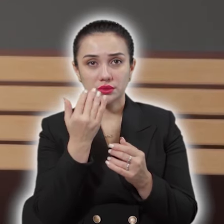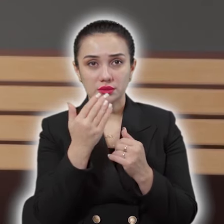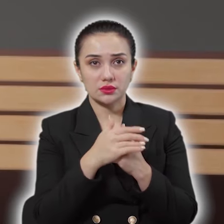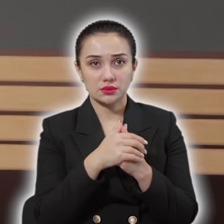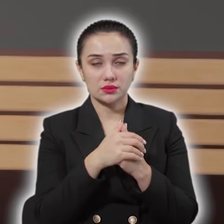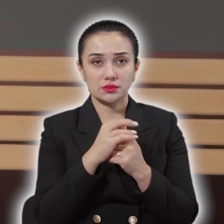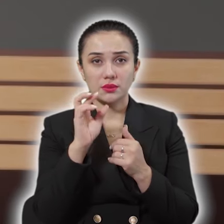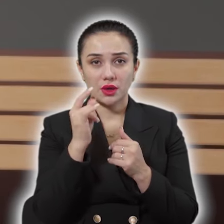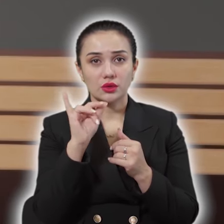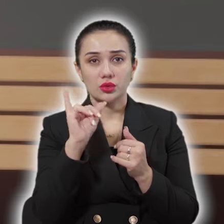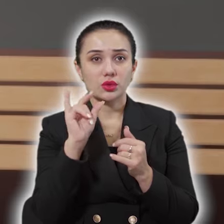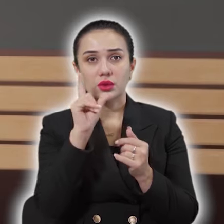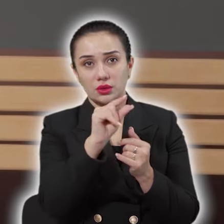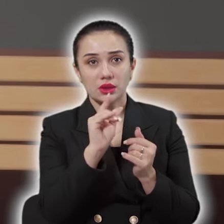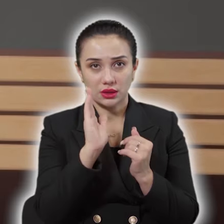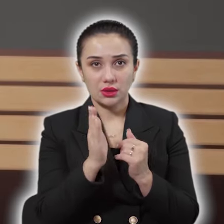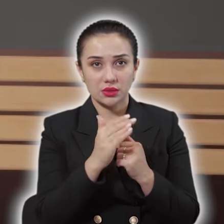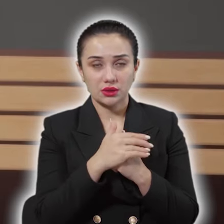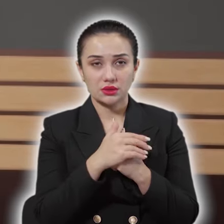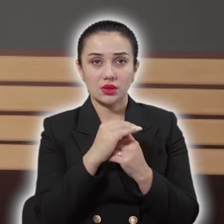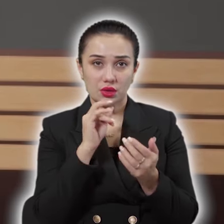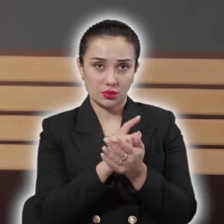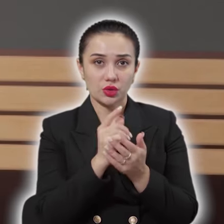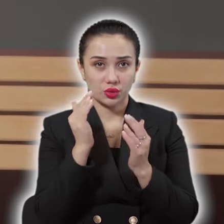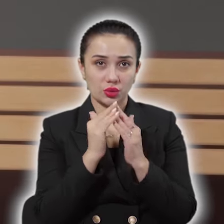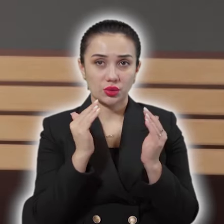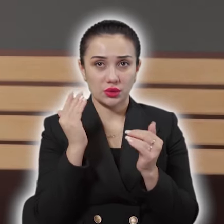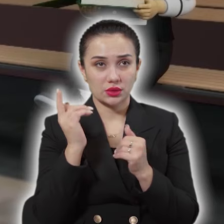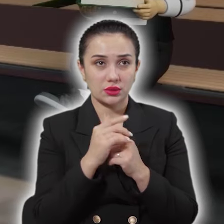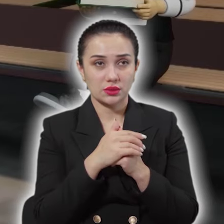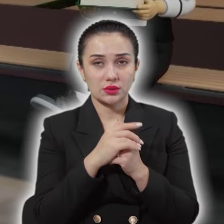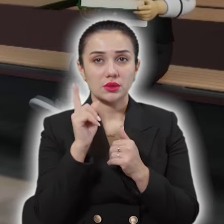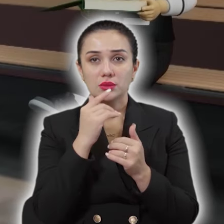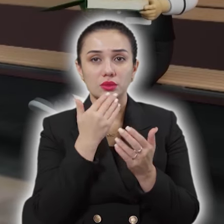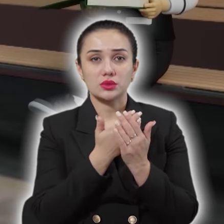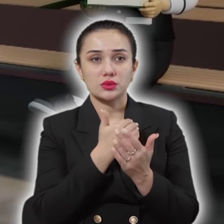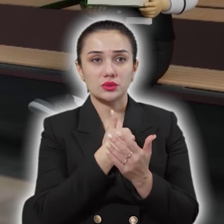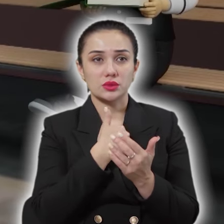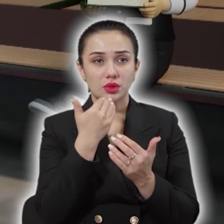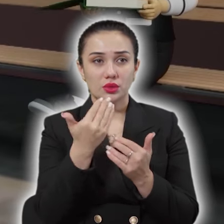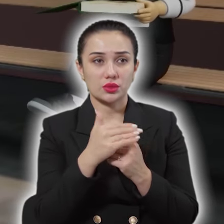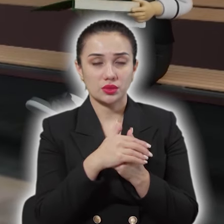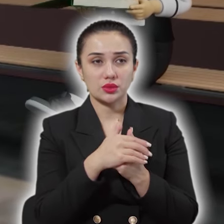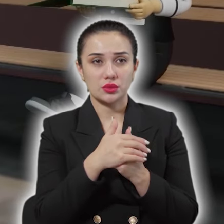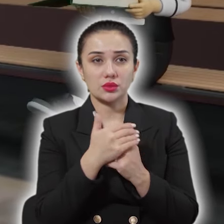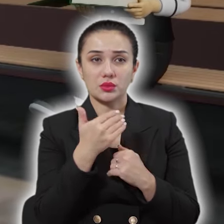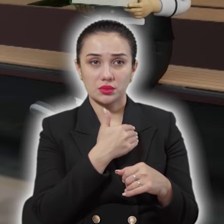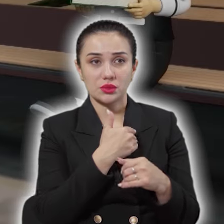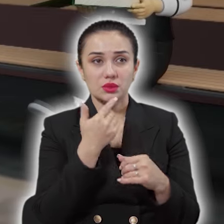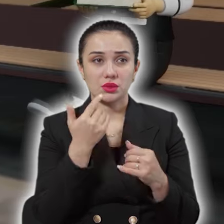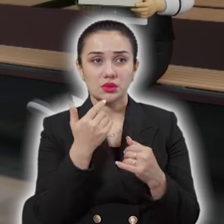Qiziqsan-a? Nima, Baxtiyor biror yerga ketarmidi? Albatta uydada. Nima so'ramoqchisizlar o'zi?